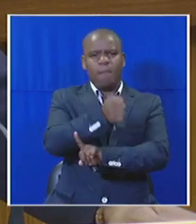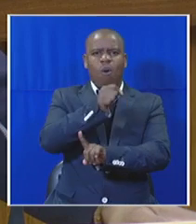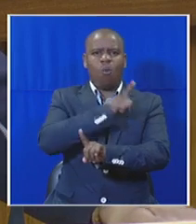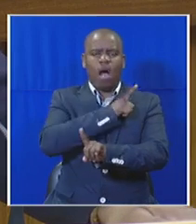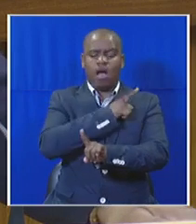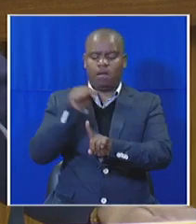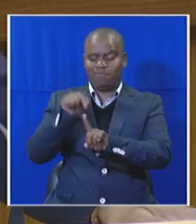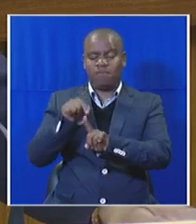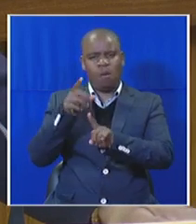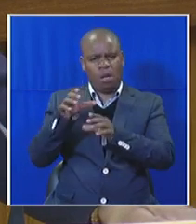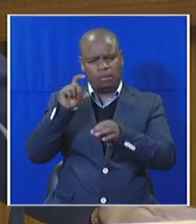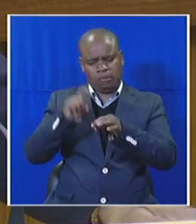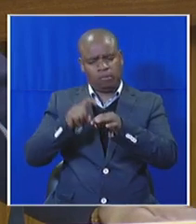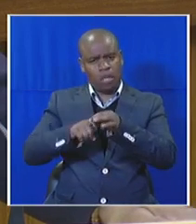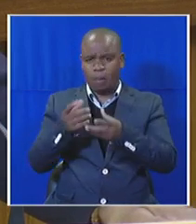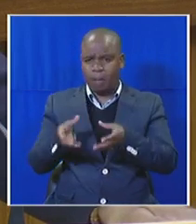umsizi kapresident.